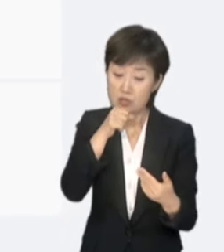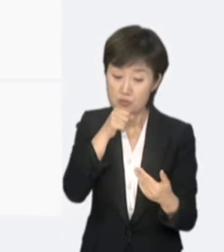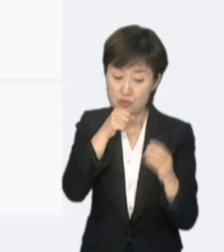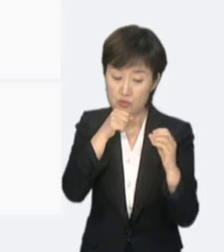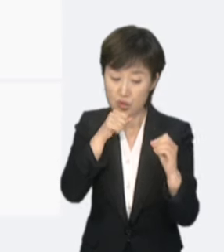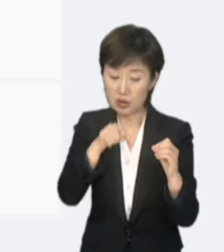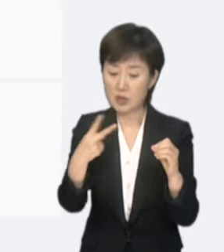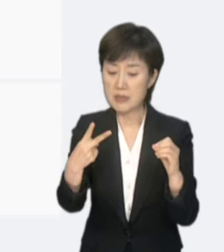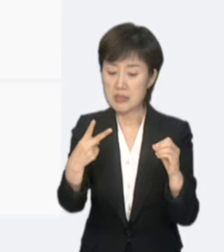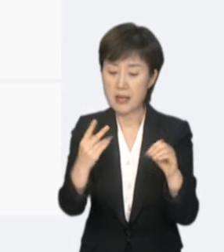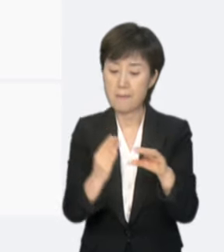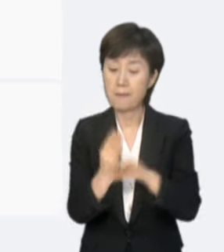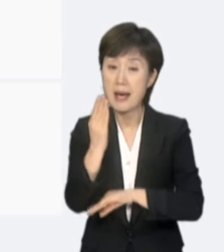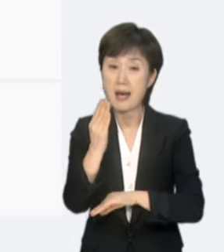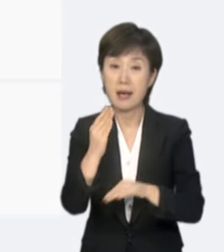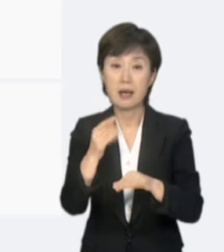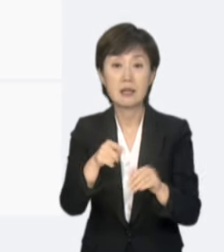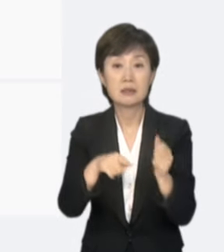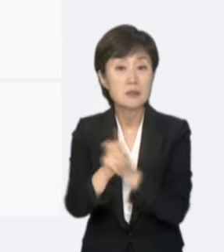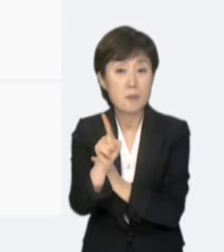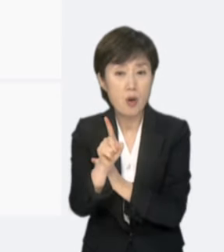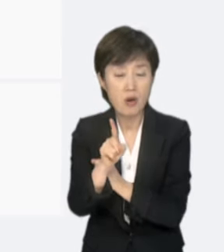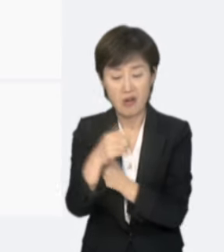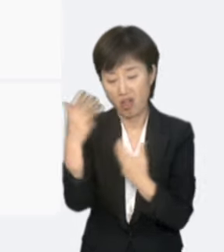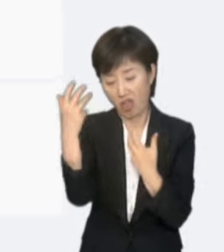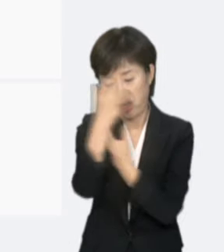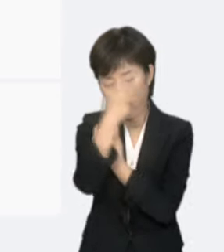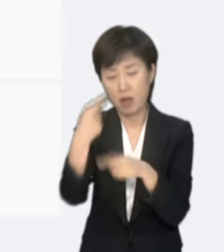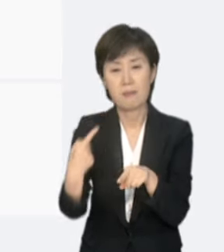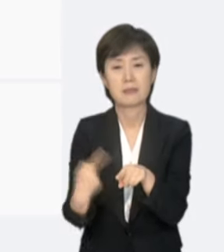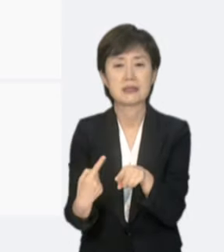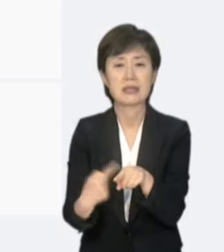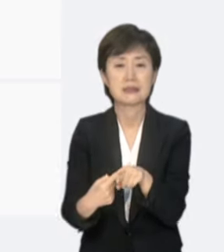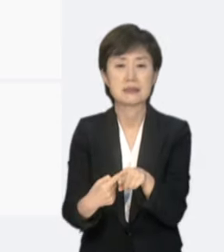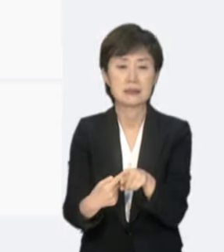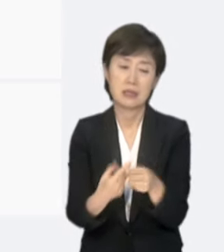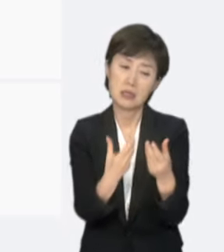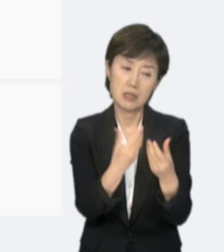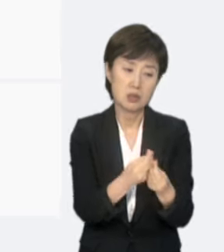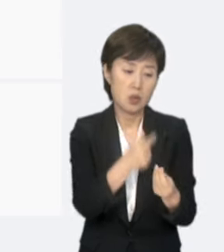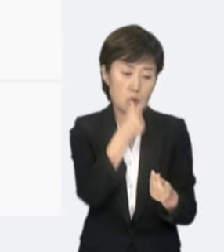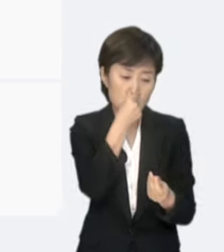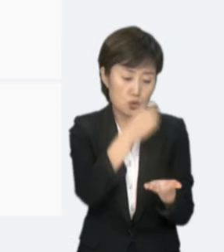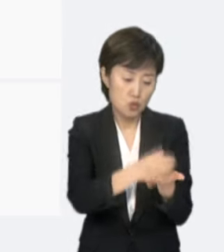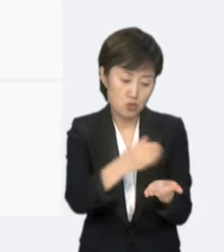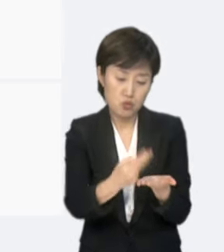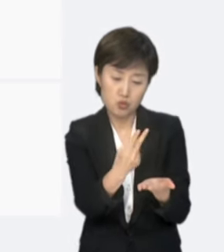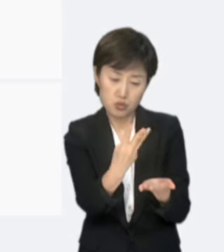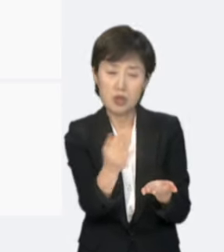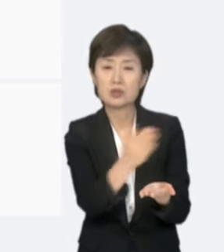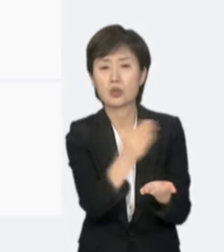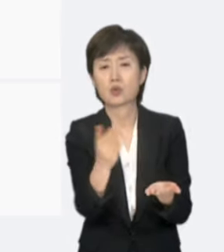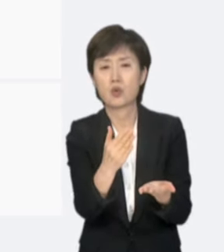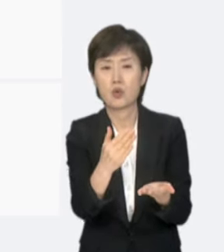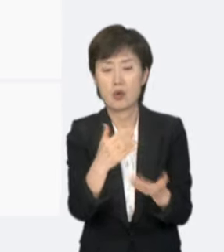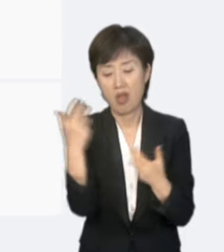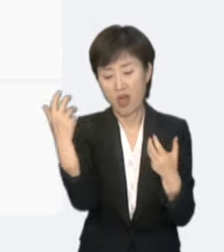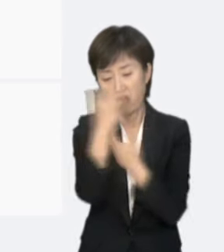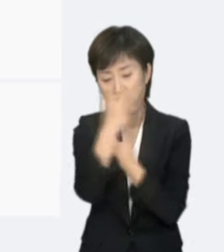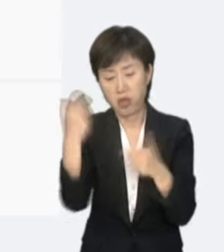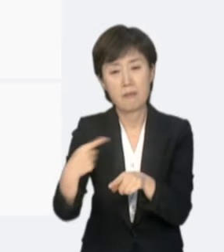0.2가 넘으면 굉장히 만취 상태. 일반인 기준으로는 소주 두세 병 이상 먹었을 때 나오는 수치로도 해석이 돼서 굉장히 술을